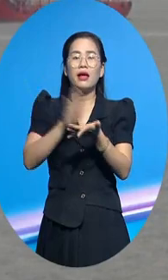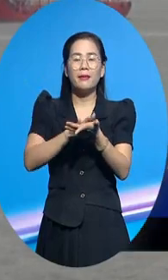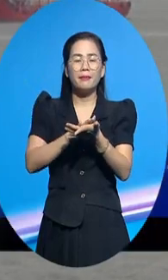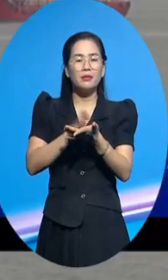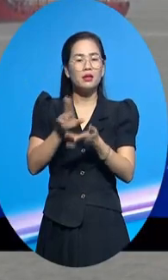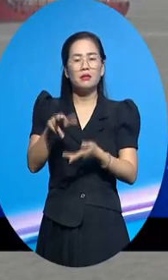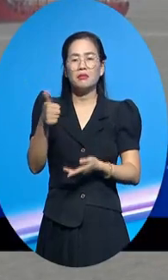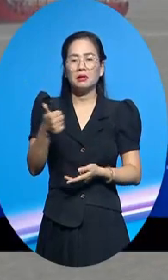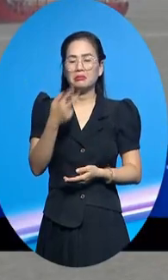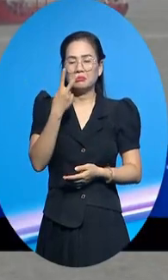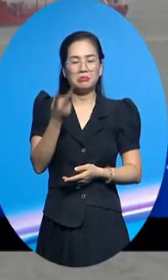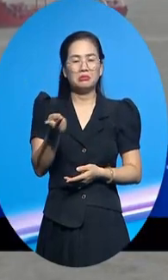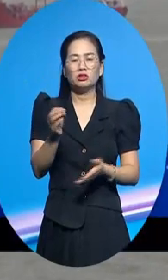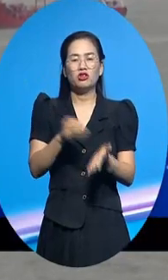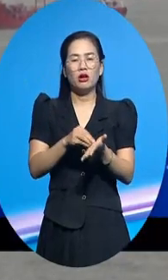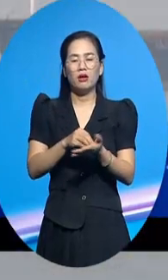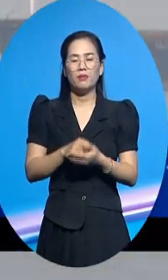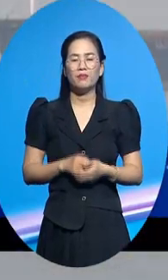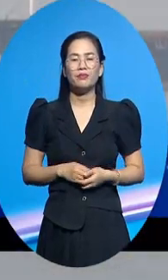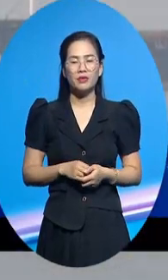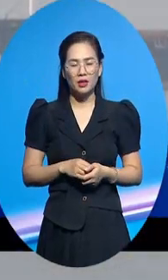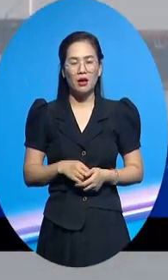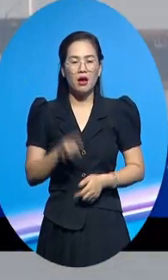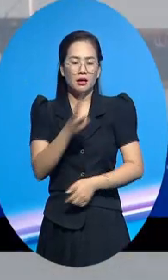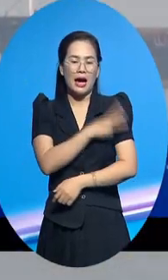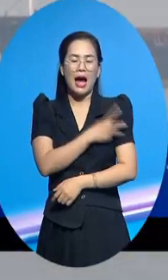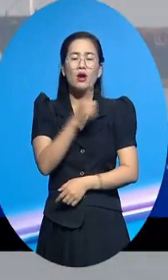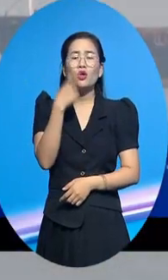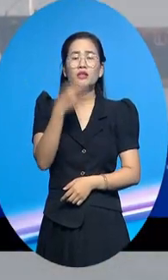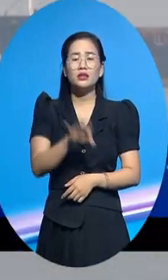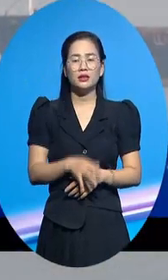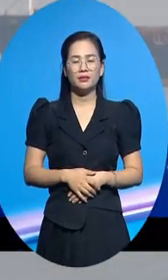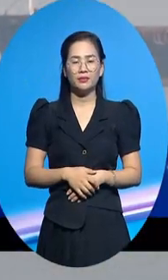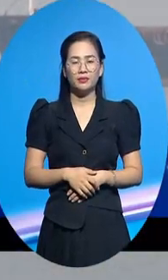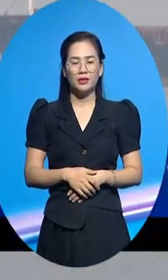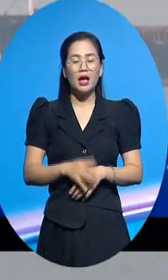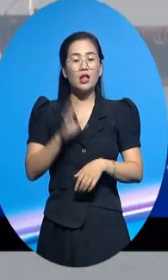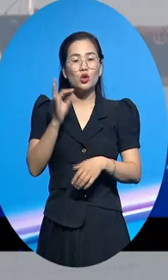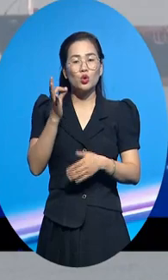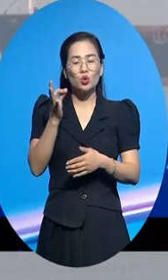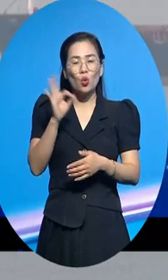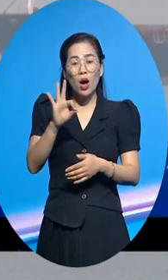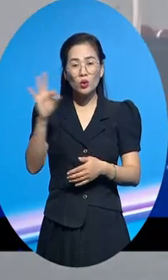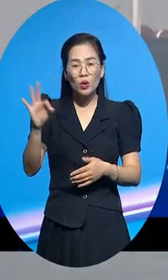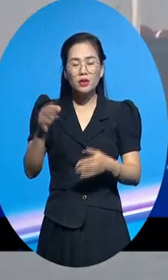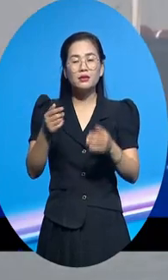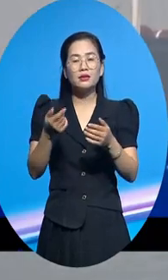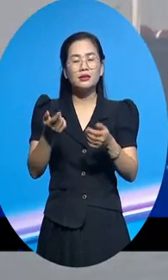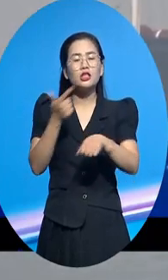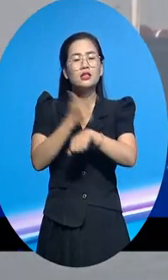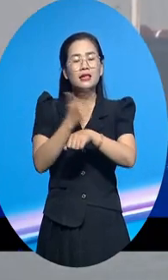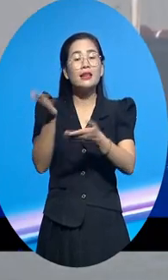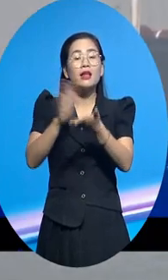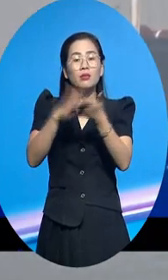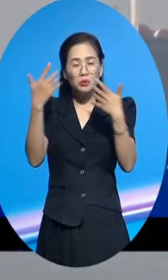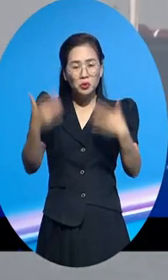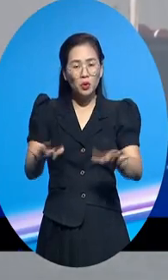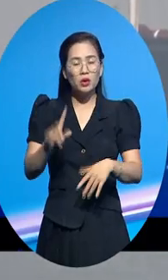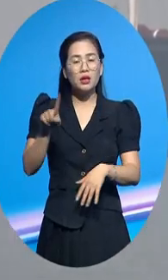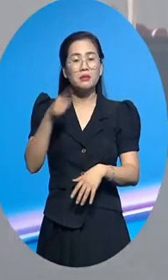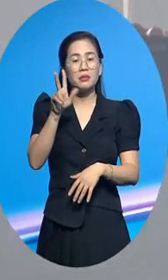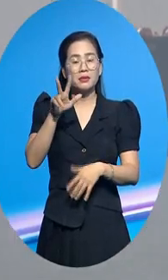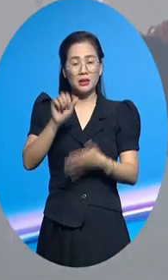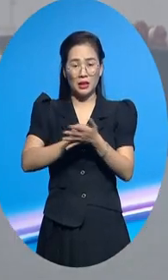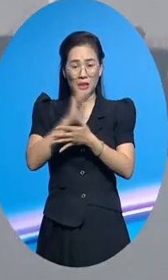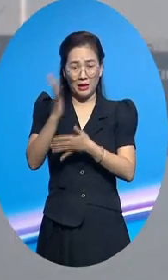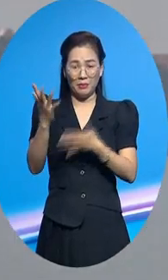Thứ trưởng Bộ Cơ sở Hạ tầng Ukraine Yuri Vaskov nhấn mạnh, việc gia hạn thỏa thuận đã được công bố ngày 17 tháng 5, nhưng cho đến nay, những tuyên bố